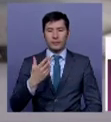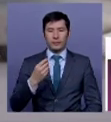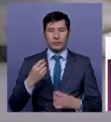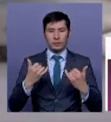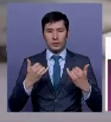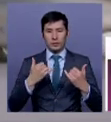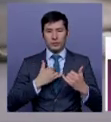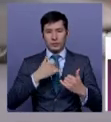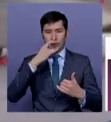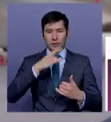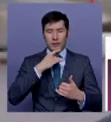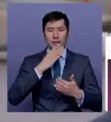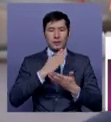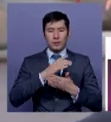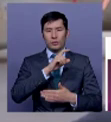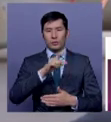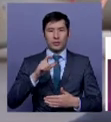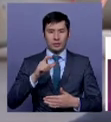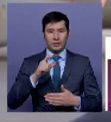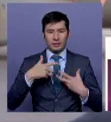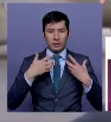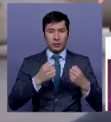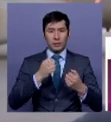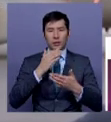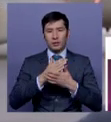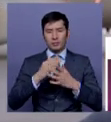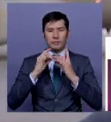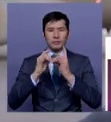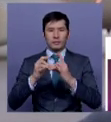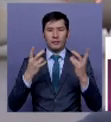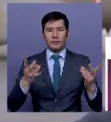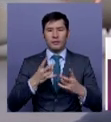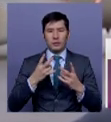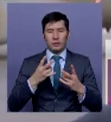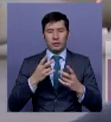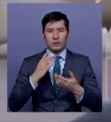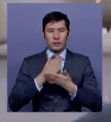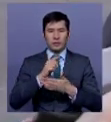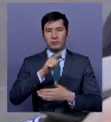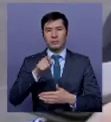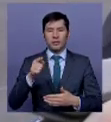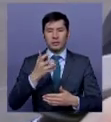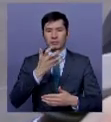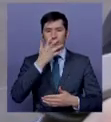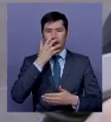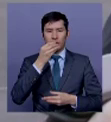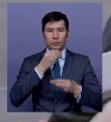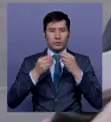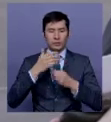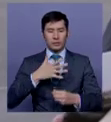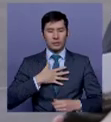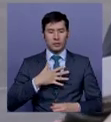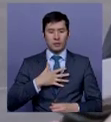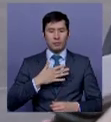ауыр науқастар да бар. Бірнеше адам өкпені жасанды желдету аппаратына қосылған. Сондықтан Қытайдың дәрігерлерімен ақылдасатын мәселе көп. Өзіміз